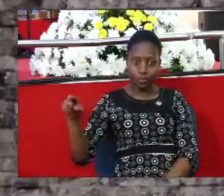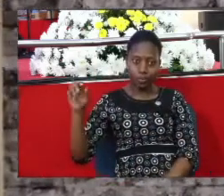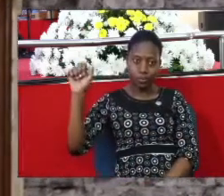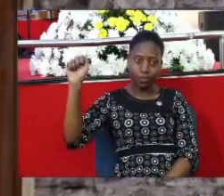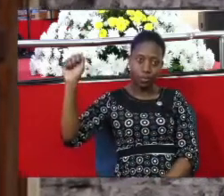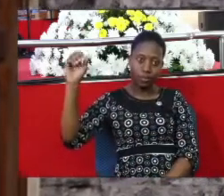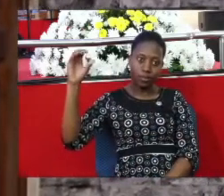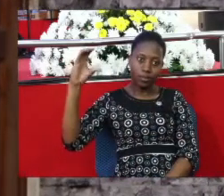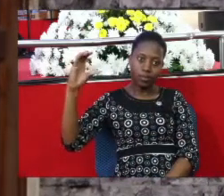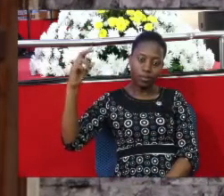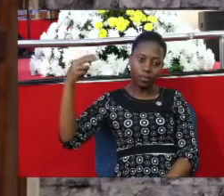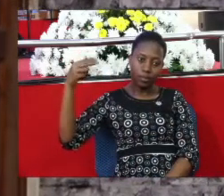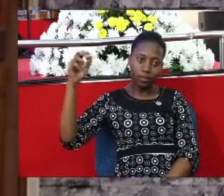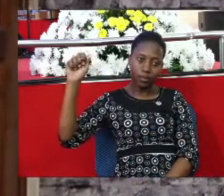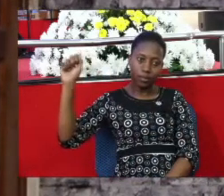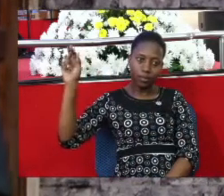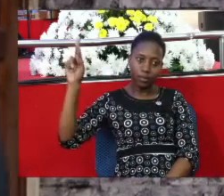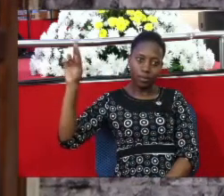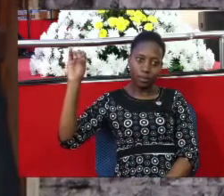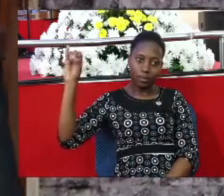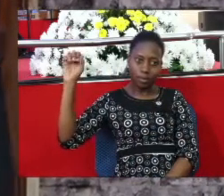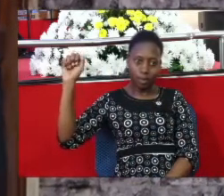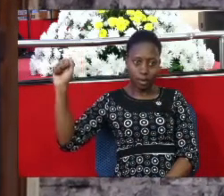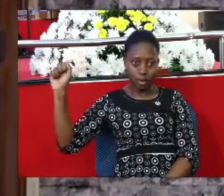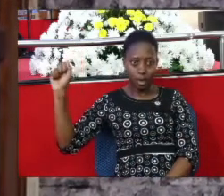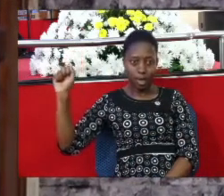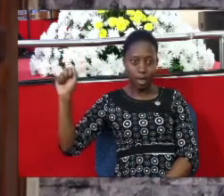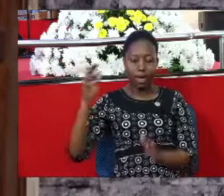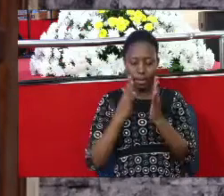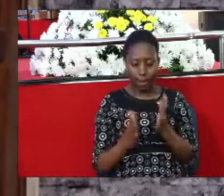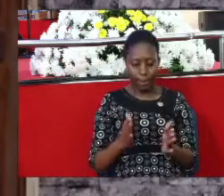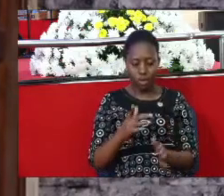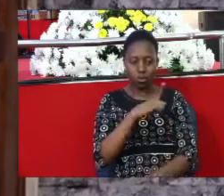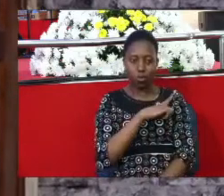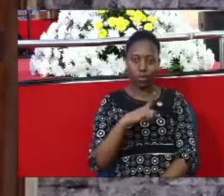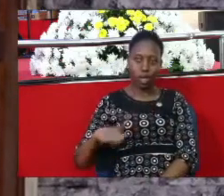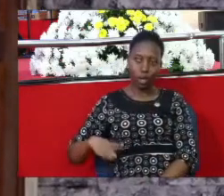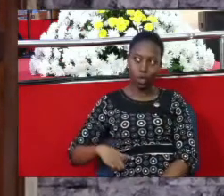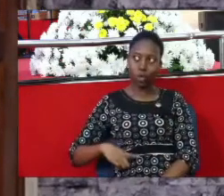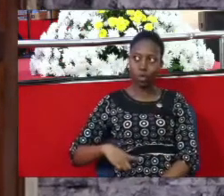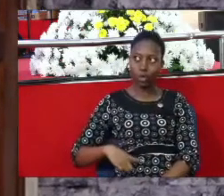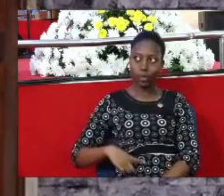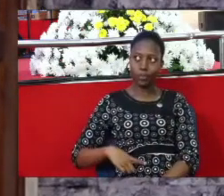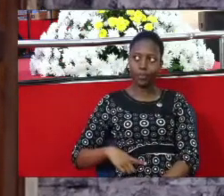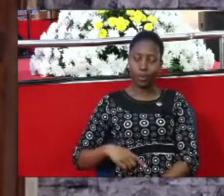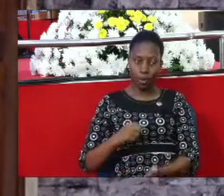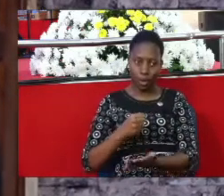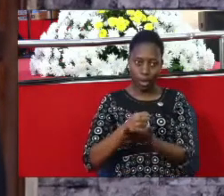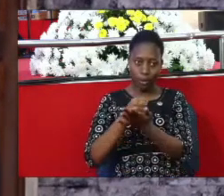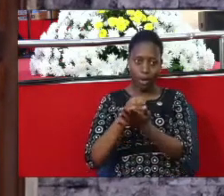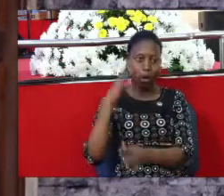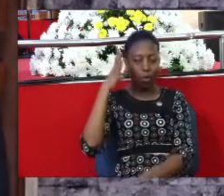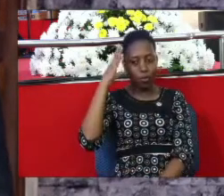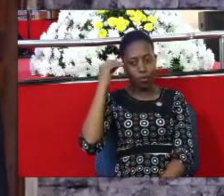Zakari ni mtu wa Mungu. Wakati kulikujwa yeye ndiye alikuwa ADC wa Moses. Wakati